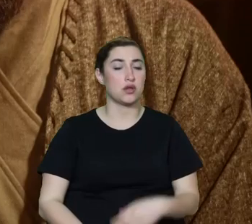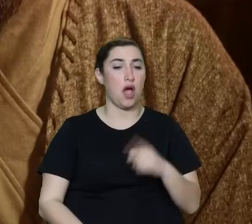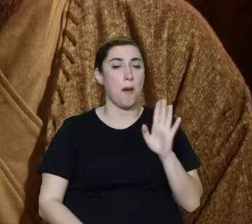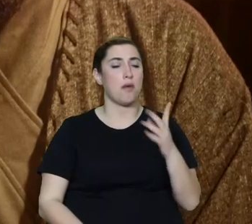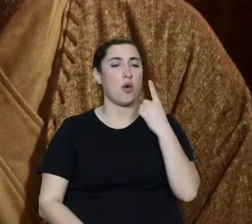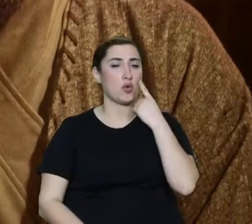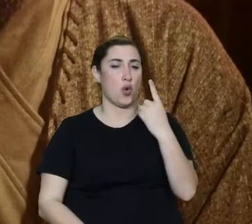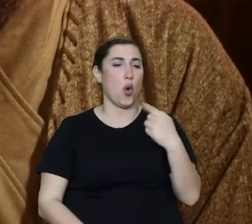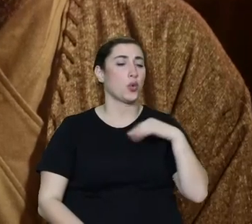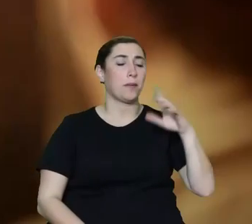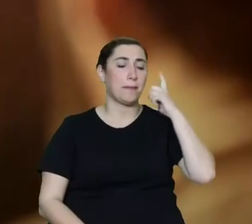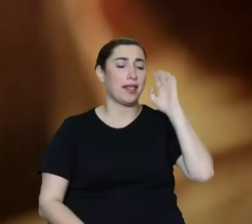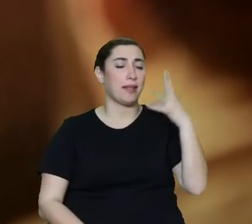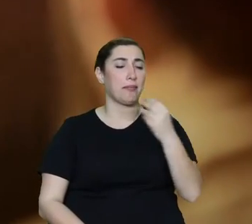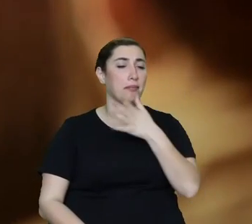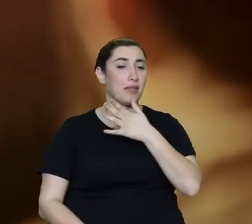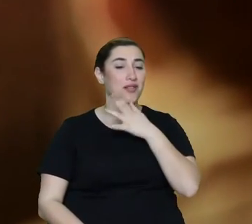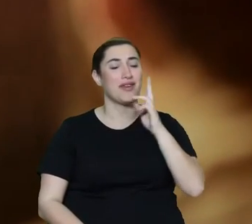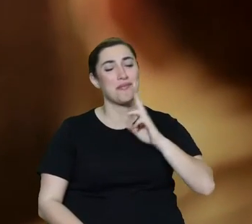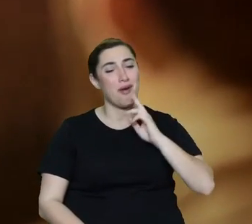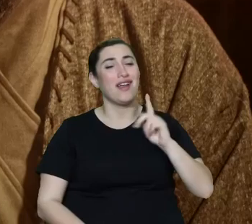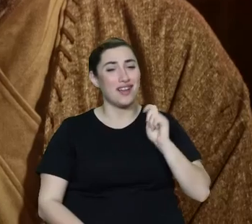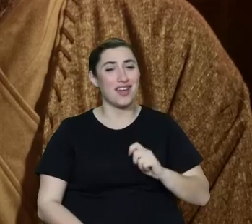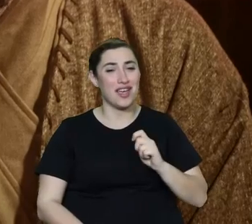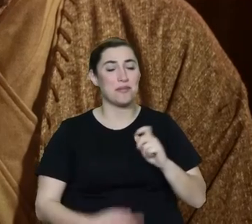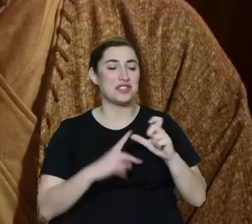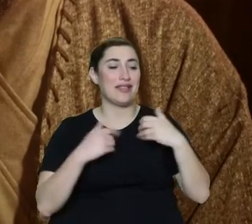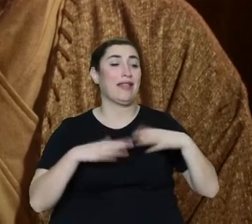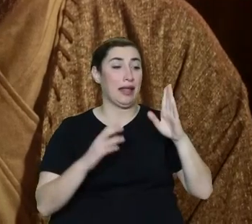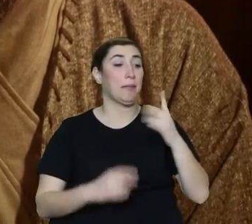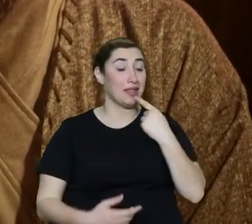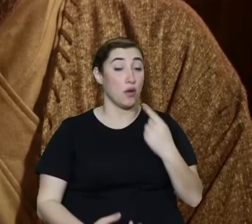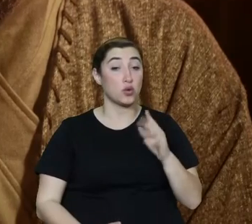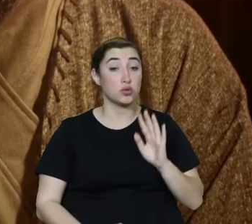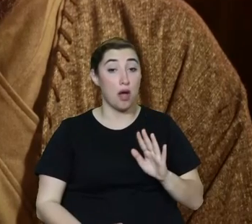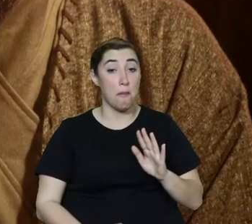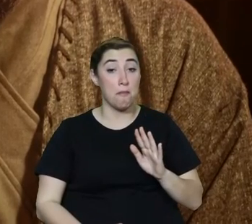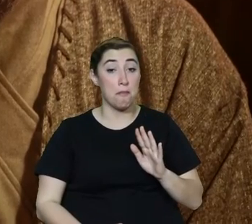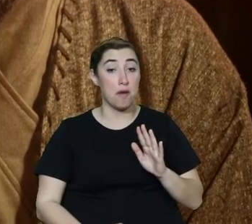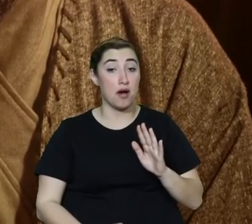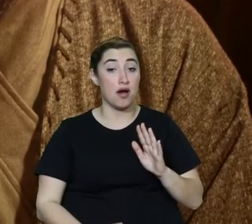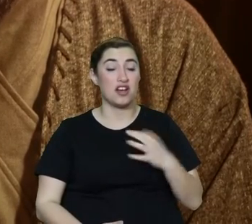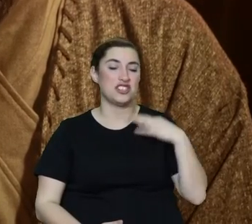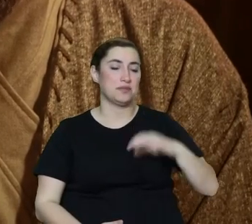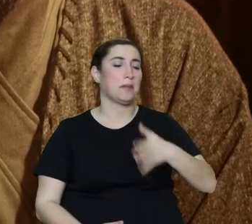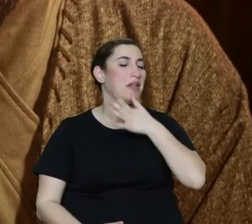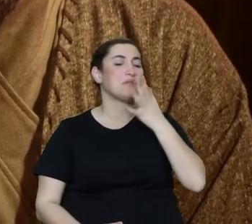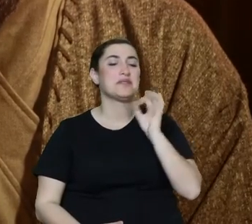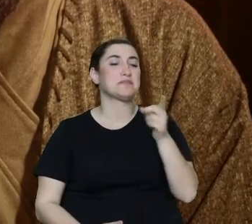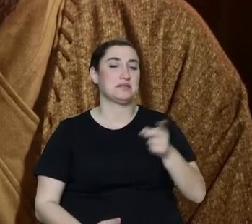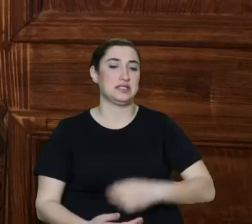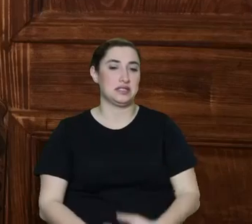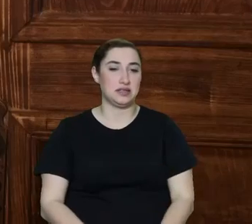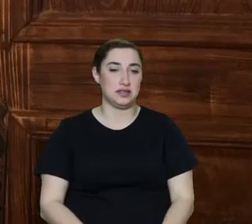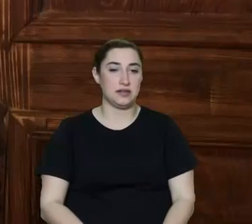Ama görmüşüm ilminizi. Tevazu gösterir şeyh değilim dersiniz ama artık bilirim kim